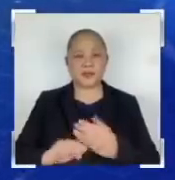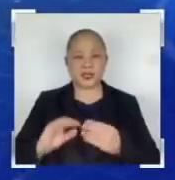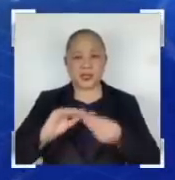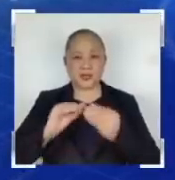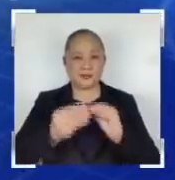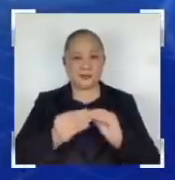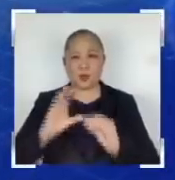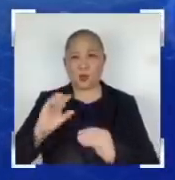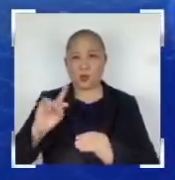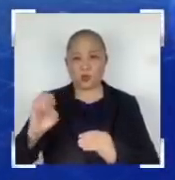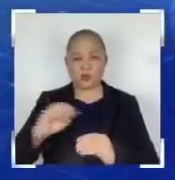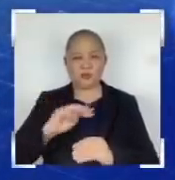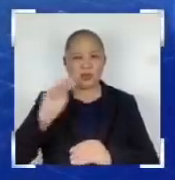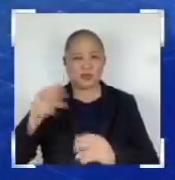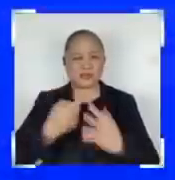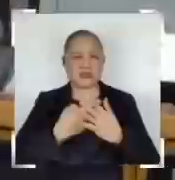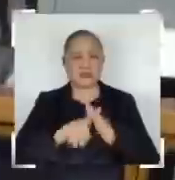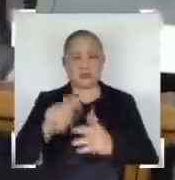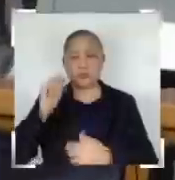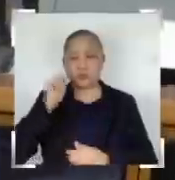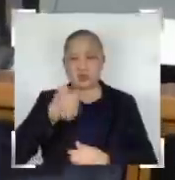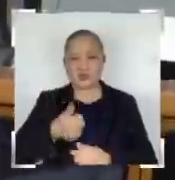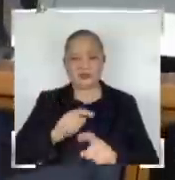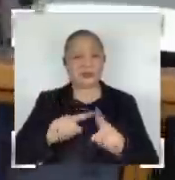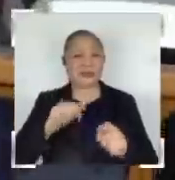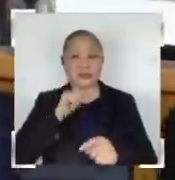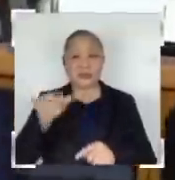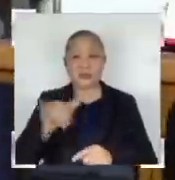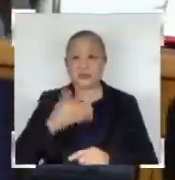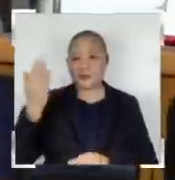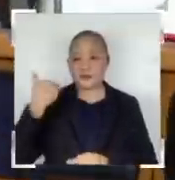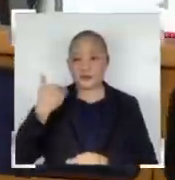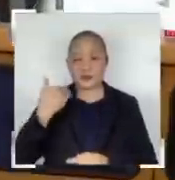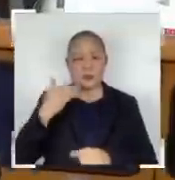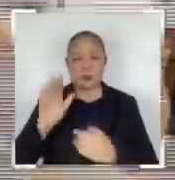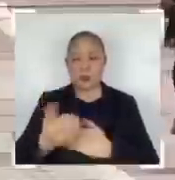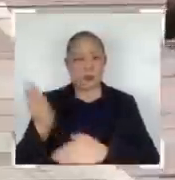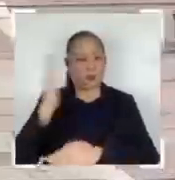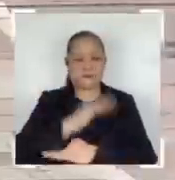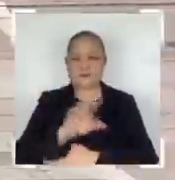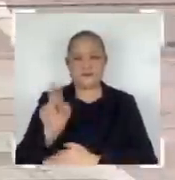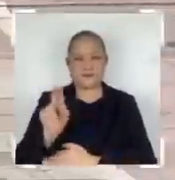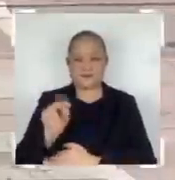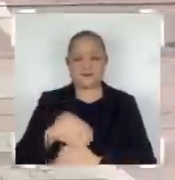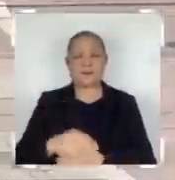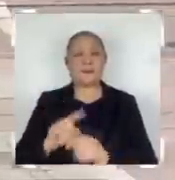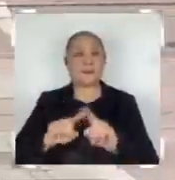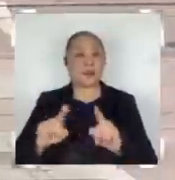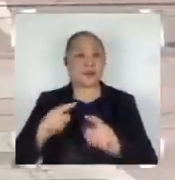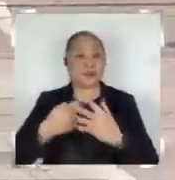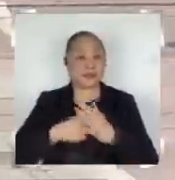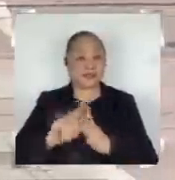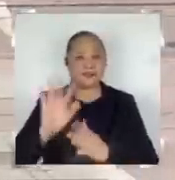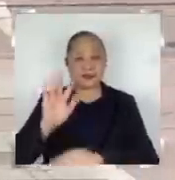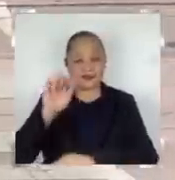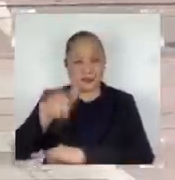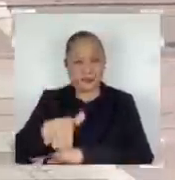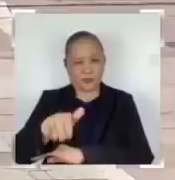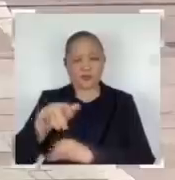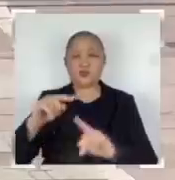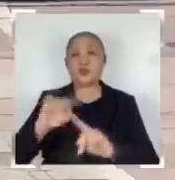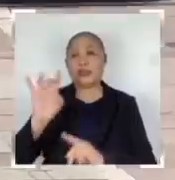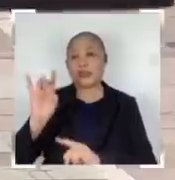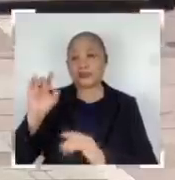simula bukas. Pero hindi po gaya ng dati, hindi yan buong araw ipatutupad. Kundi mula alas 5 ng hapon hanggang alas 8 ng